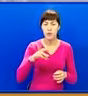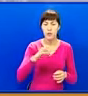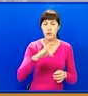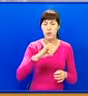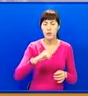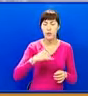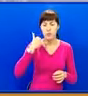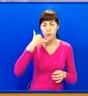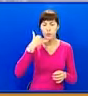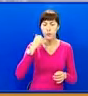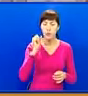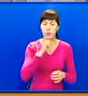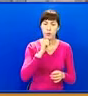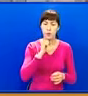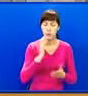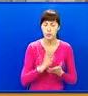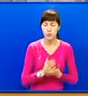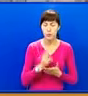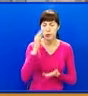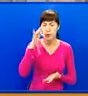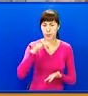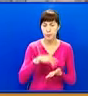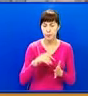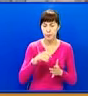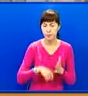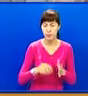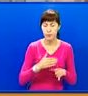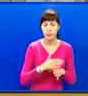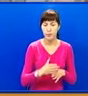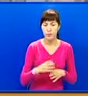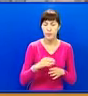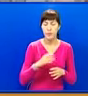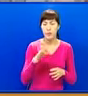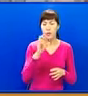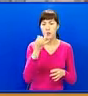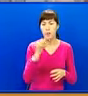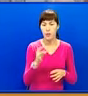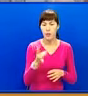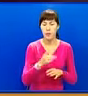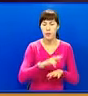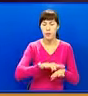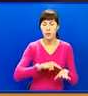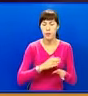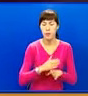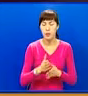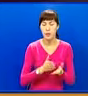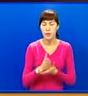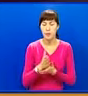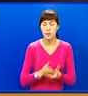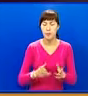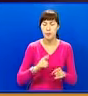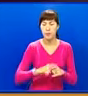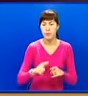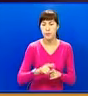маркалы ұялы телефонын ұрлатып алады. Шымкент қалалық ішкі істер бөлімі Абай аудандық полиция бөлімі қызметкерлерінің жүргізген